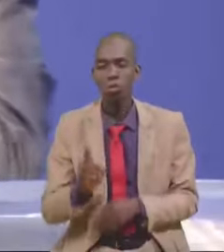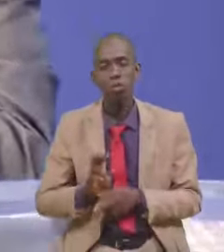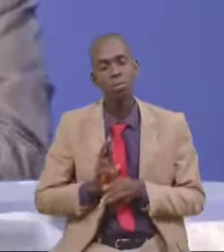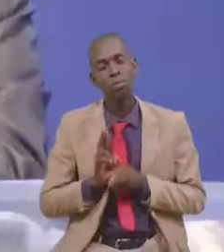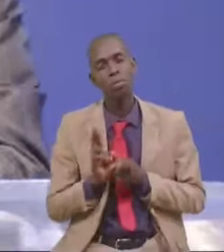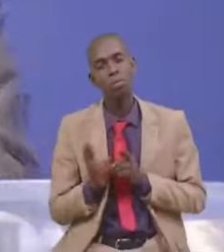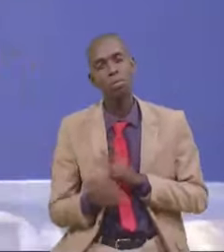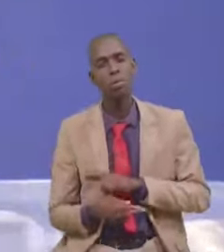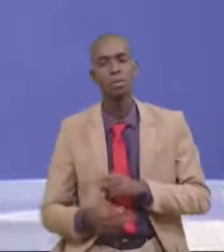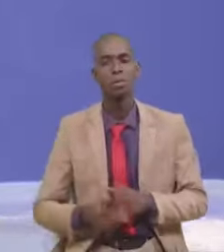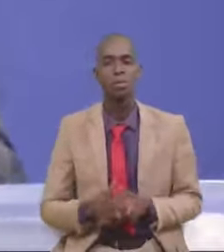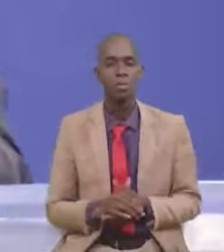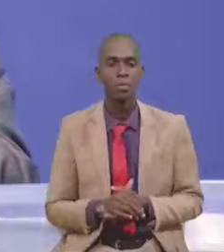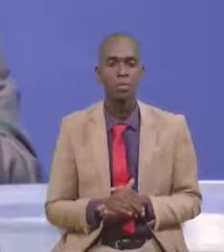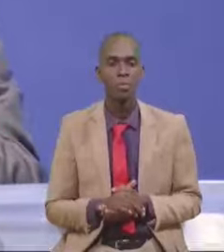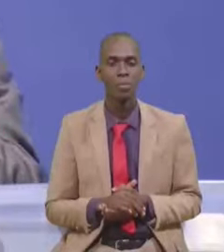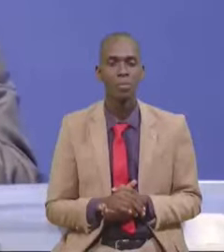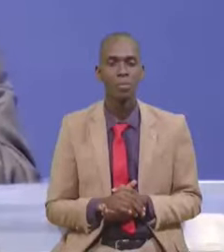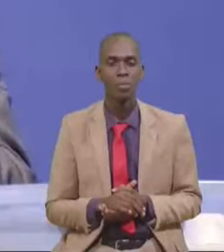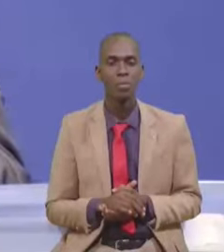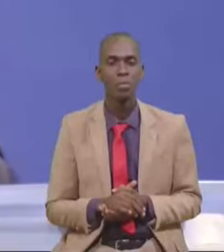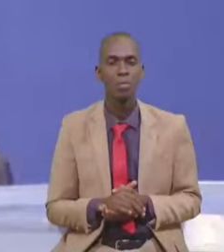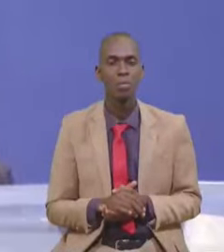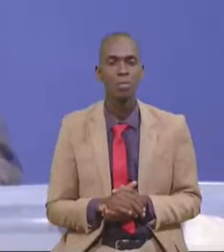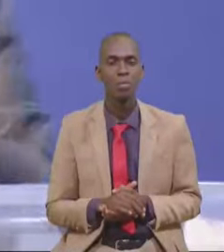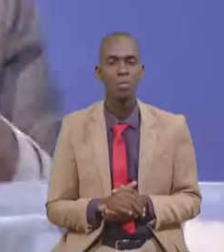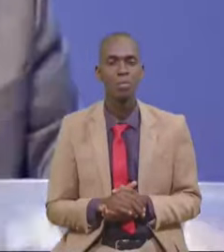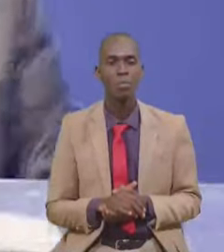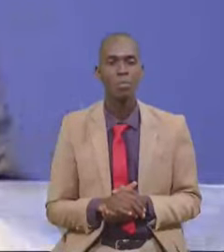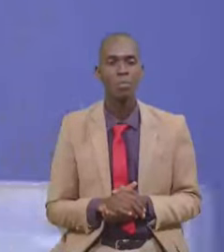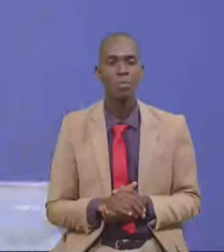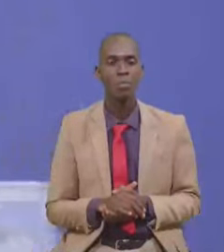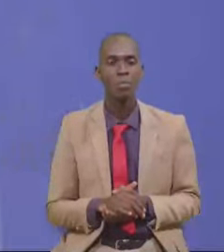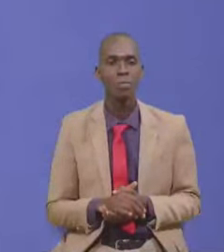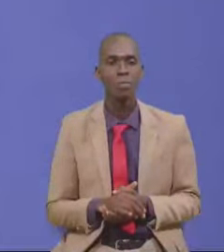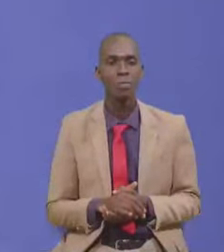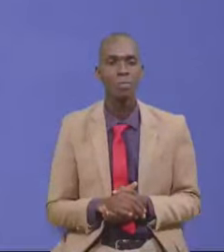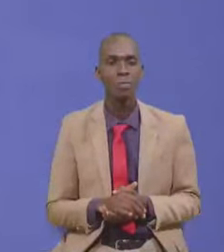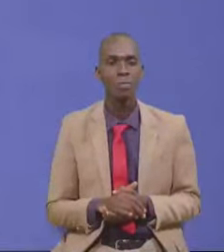après la vraie pénitence.